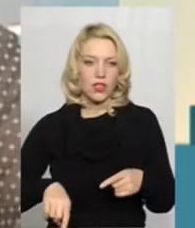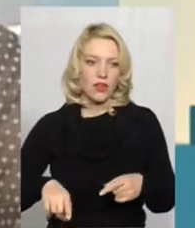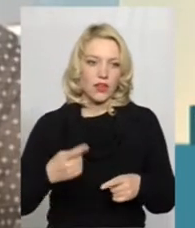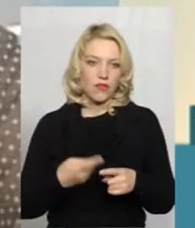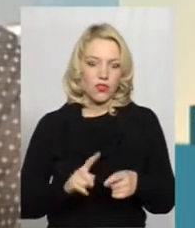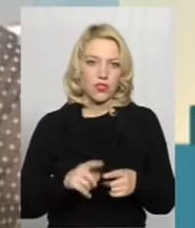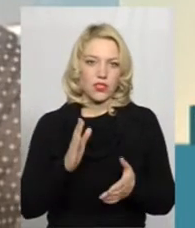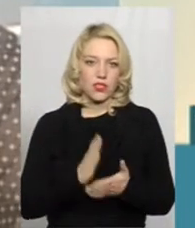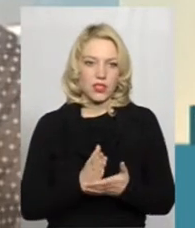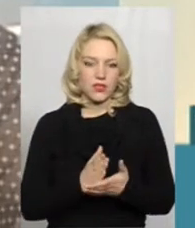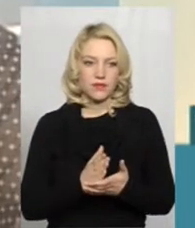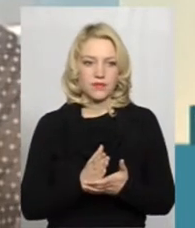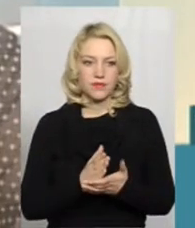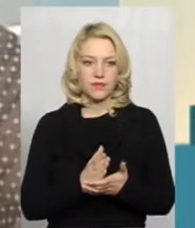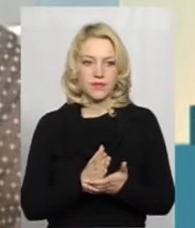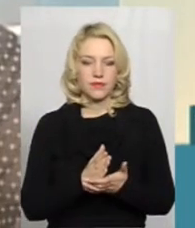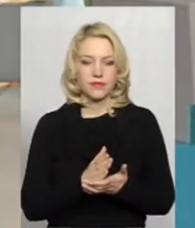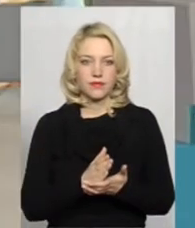є такими